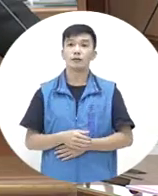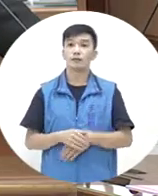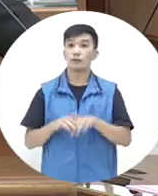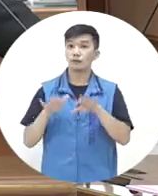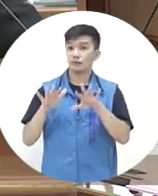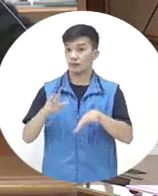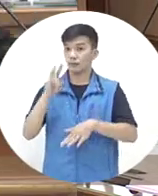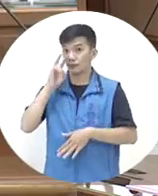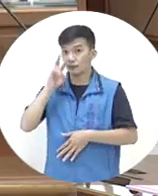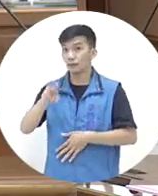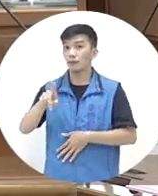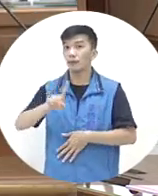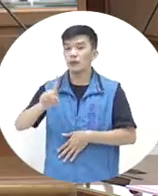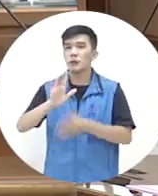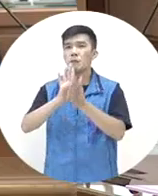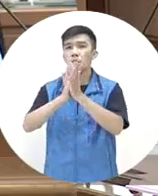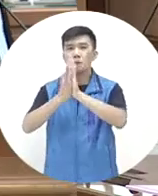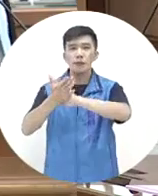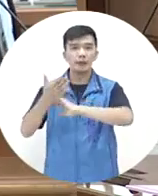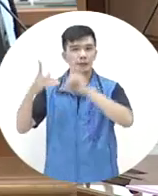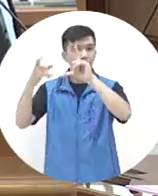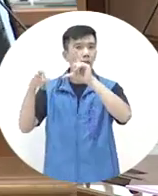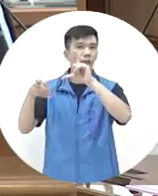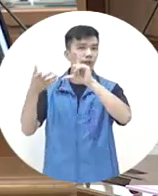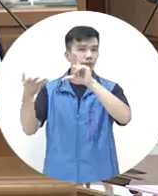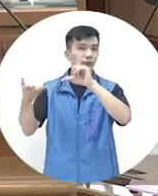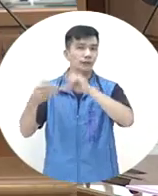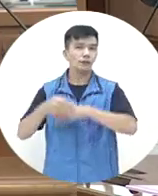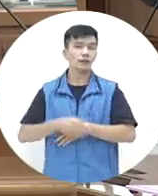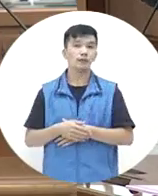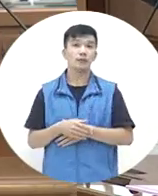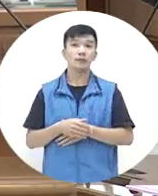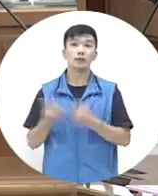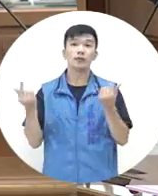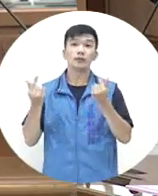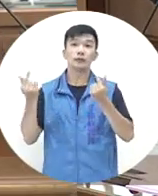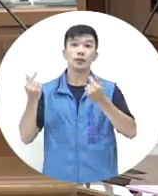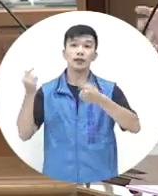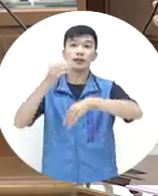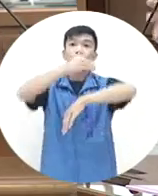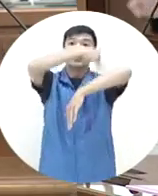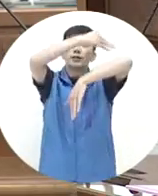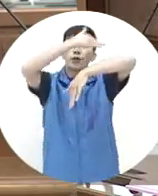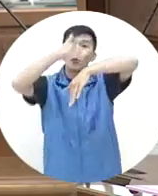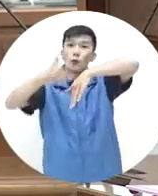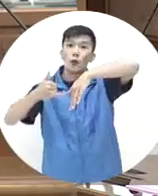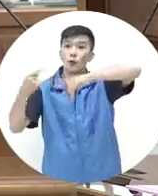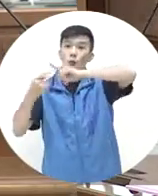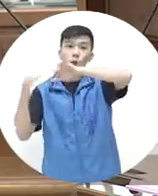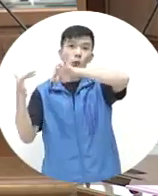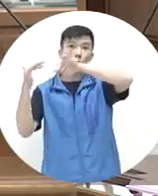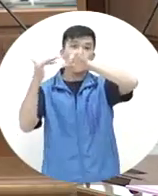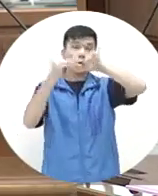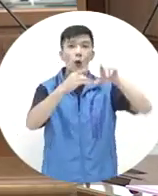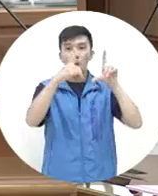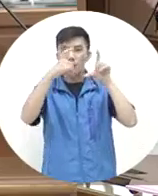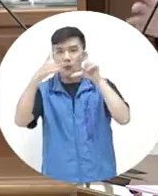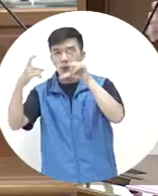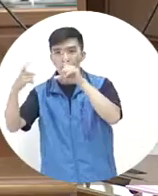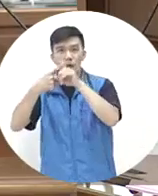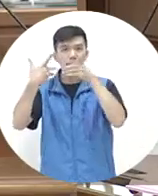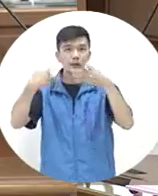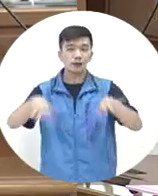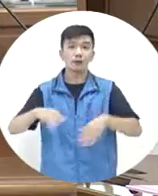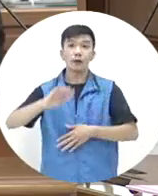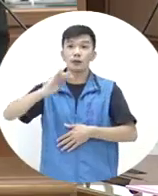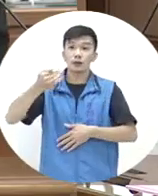经现况已经变这样了齁。包括它的魔豆山丘啊，那个非常好的打卡景点。那但是呢，公所他没有这个